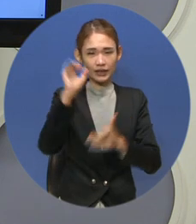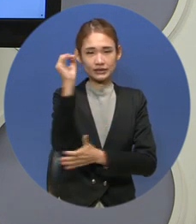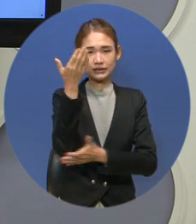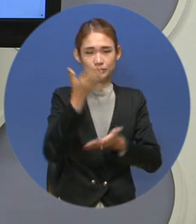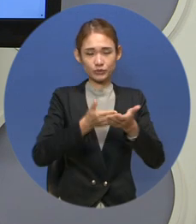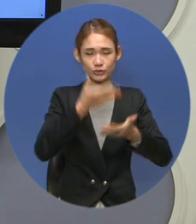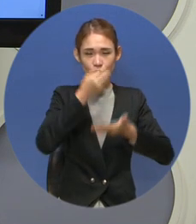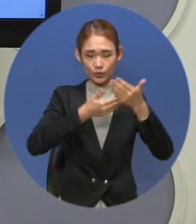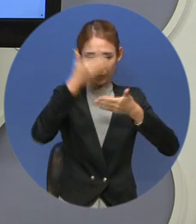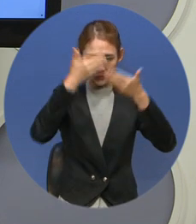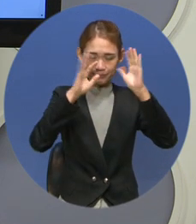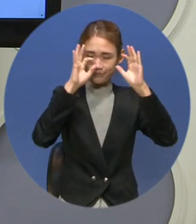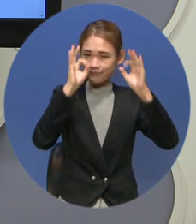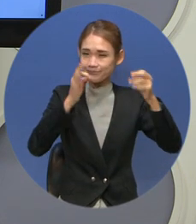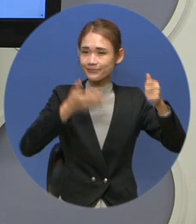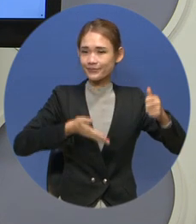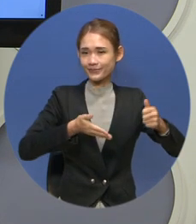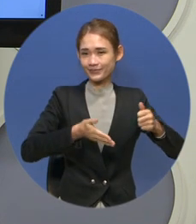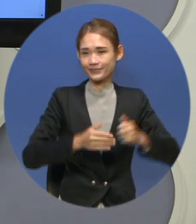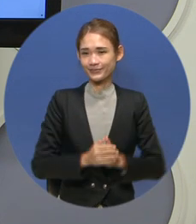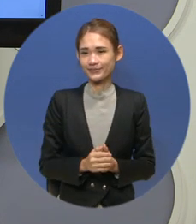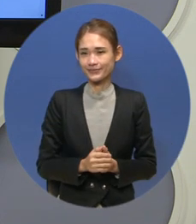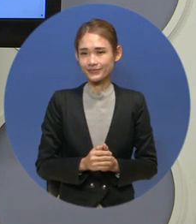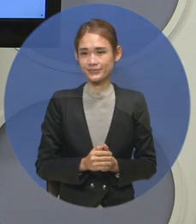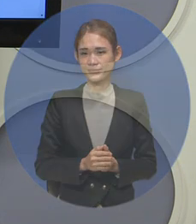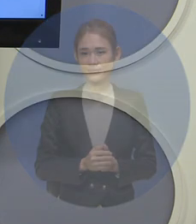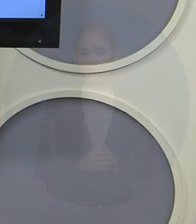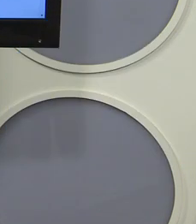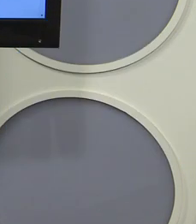복지 tv 뉴스를 통해 확인할 수 있습니다